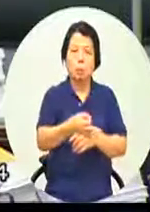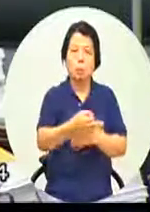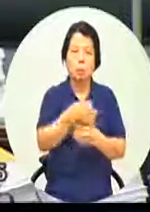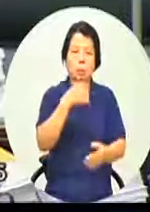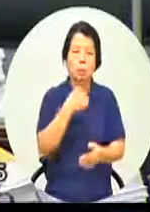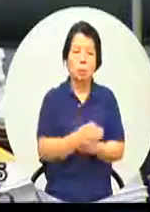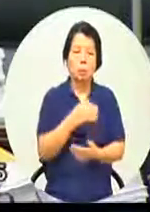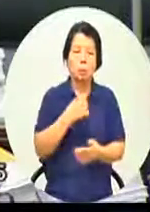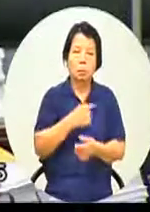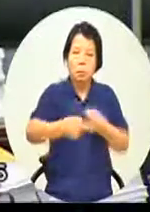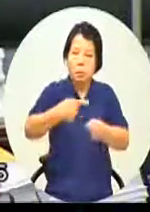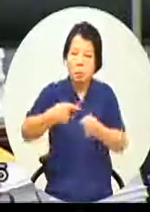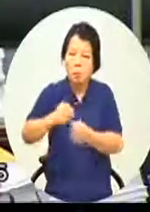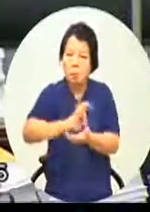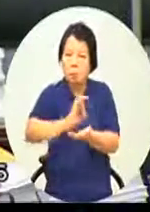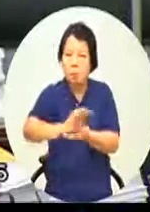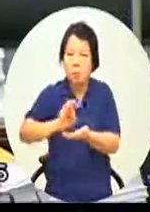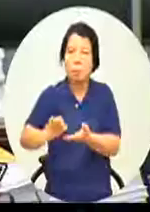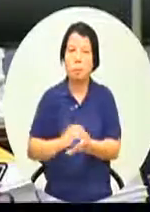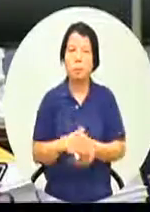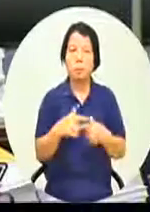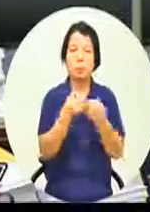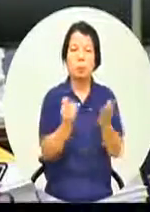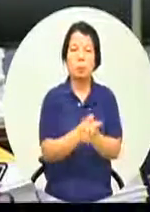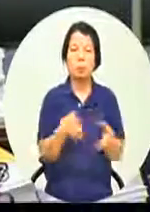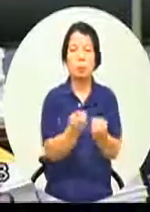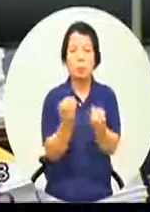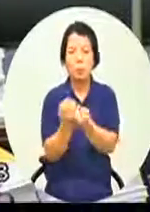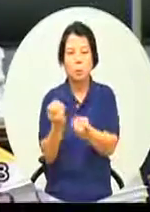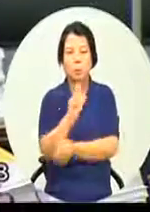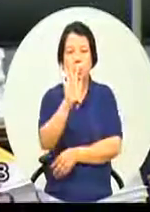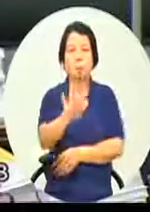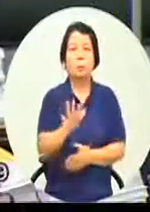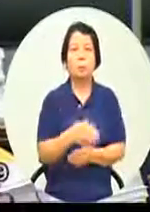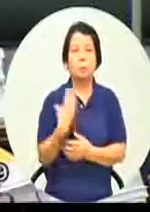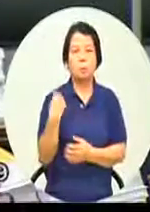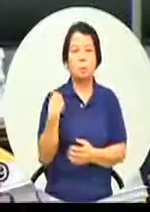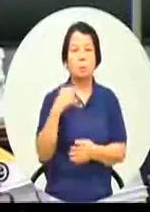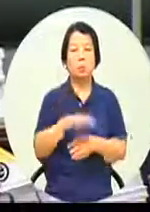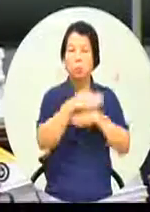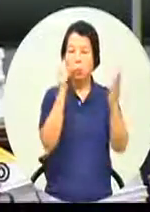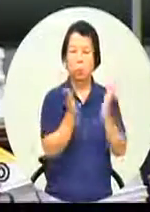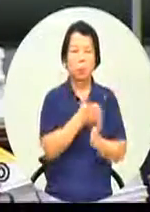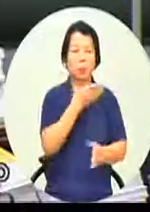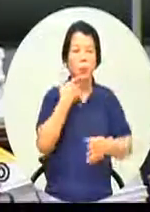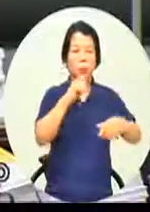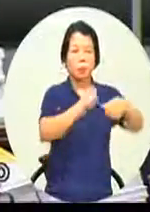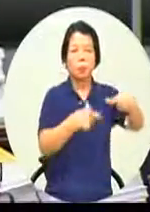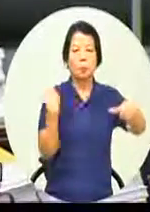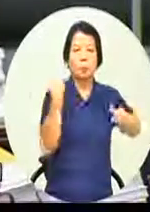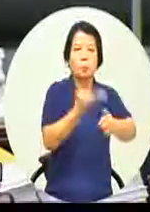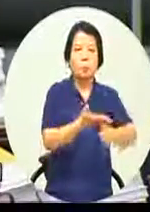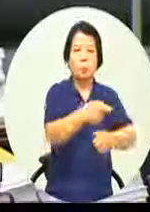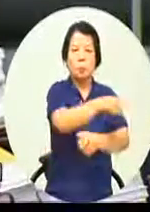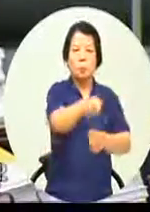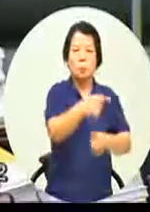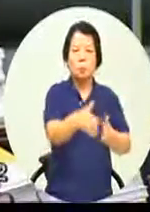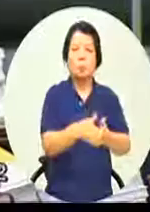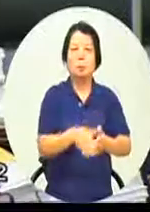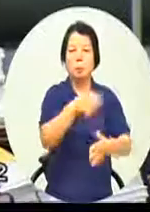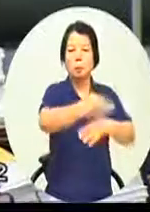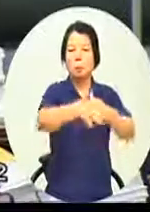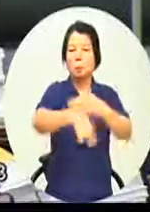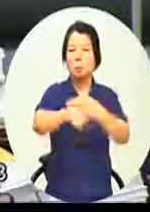都是这样子的花，但每一年也都出状况。拢是这委外厂商在给咱出包，啊，唔过拢是咱去红